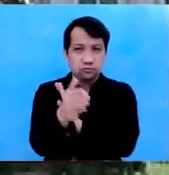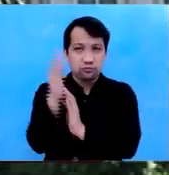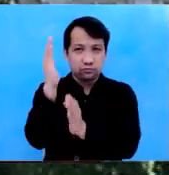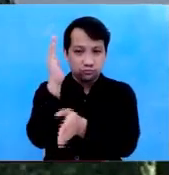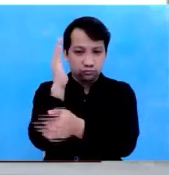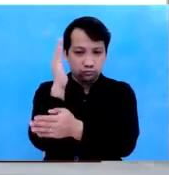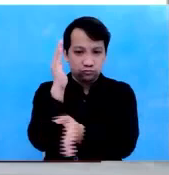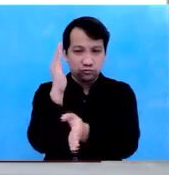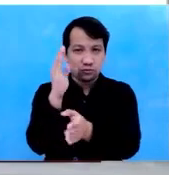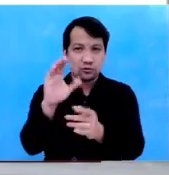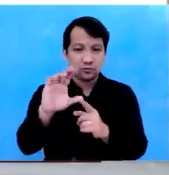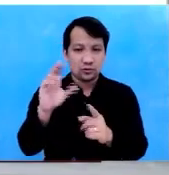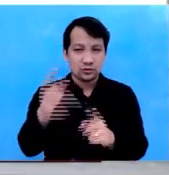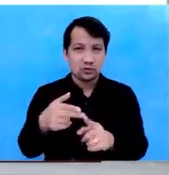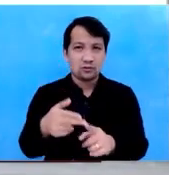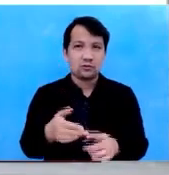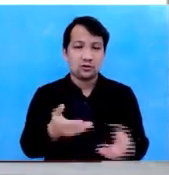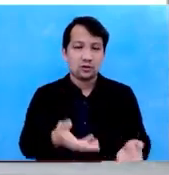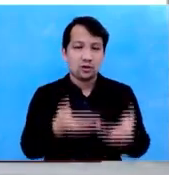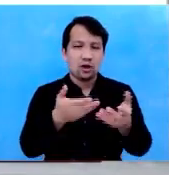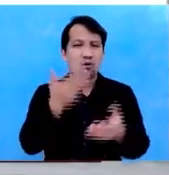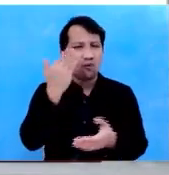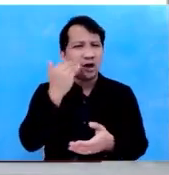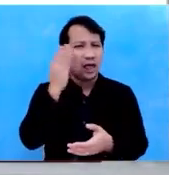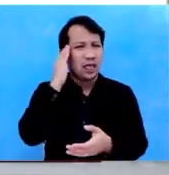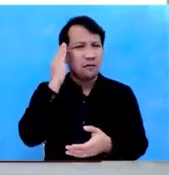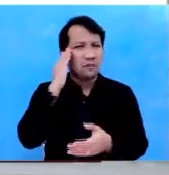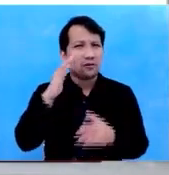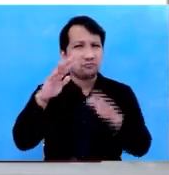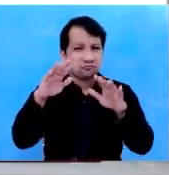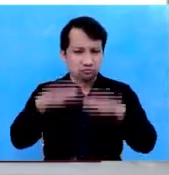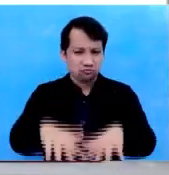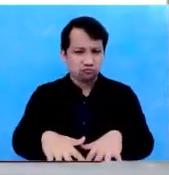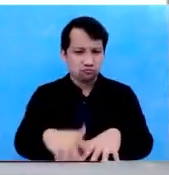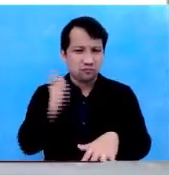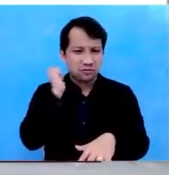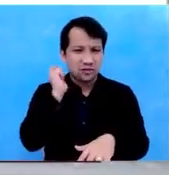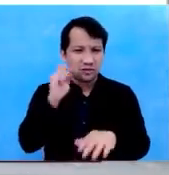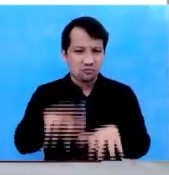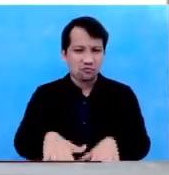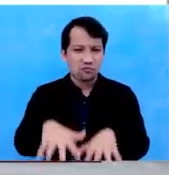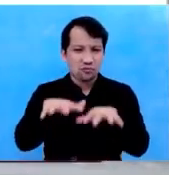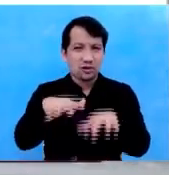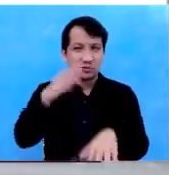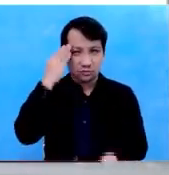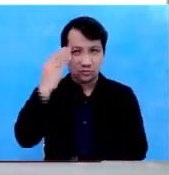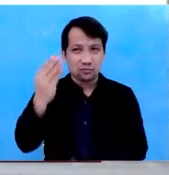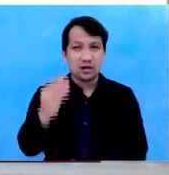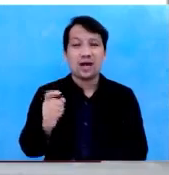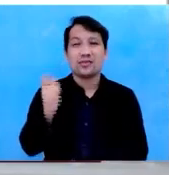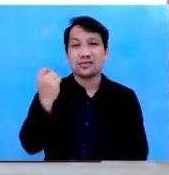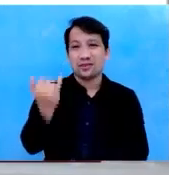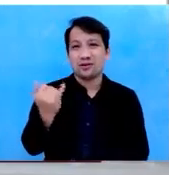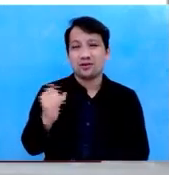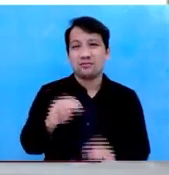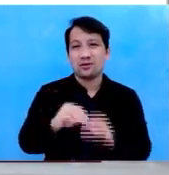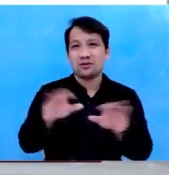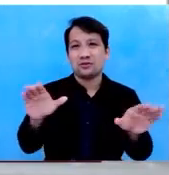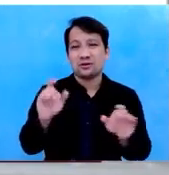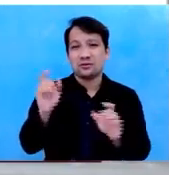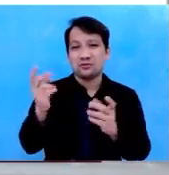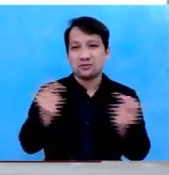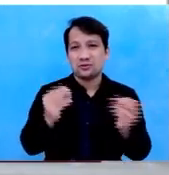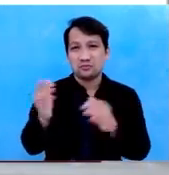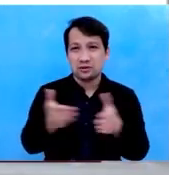Kapitolyo. Kilalang catch basin o bagsakan ng tubig ang maraming bayan dito sa Bulacan. Kaya naman ganoon na lamang daw katindi yung mga ginagawang trainings ng